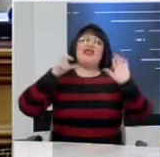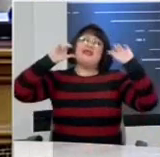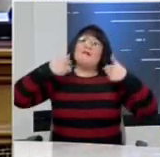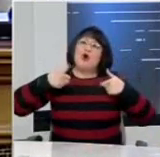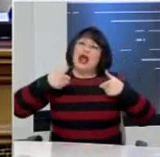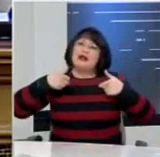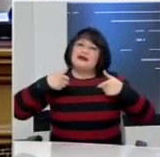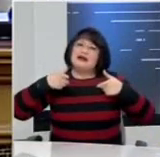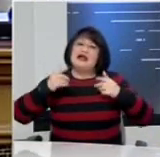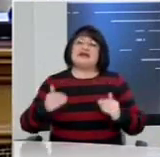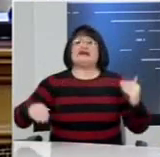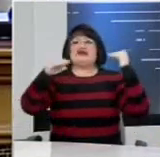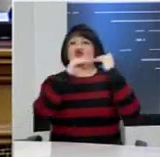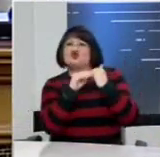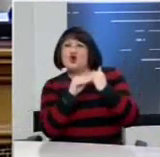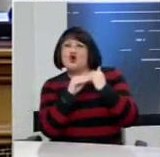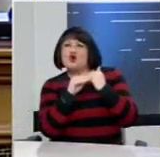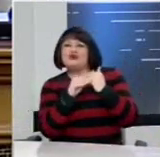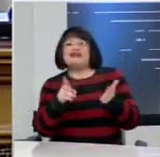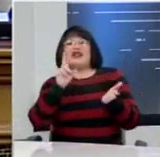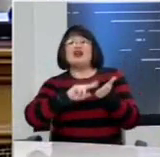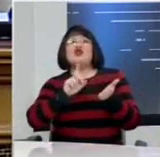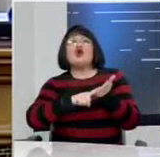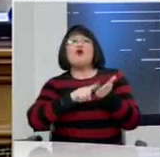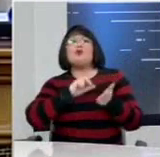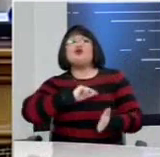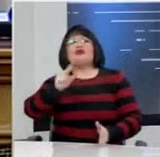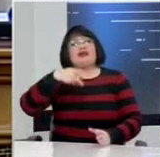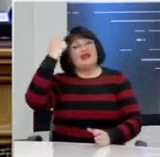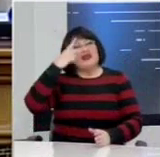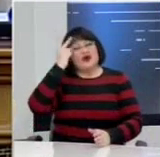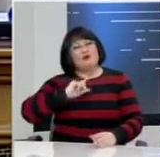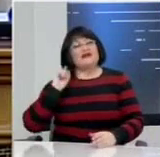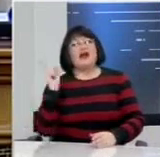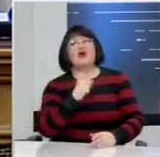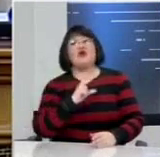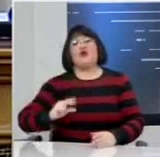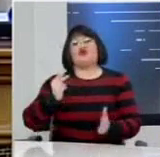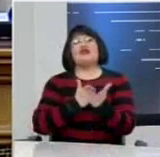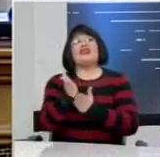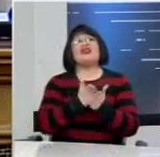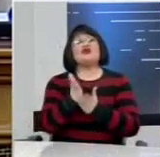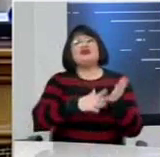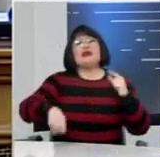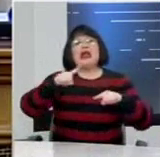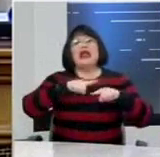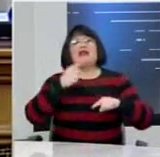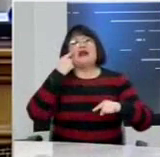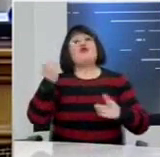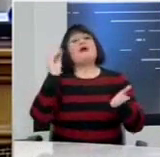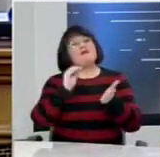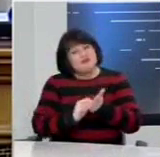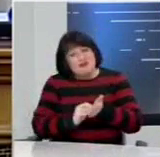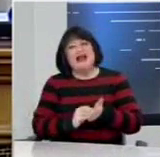δημοκρατίας, της ισότητας, της ισονομίας, των δικαιωμάτων, της δικαιοσύνης. Όταν θα δούμε τη χώρα μας να έρχεται ξανά